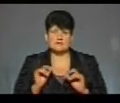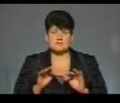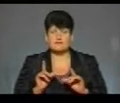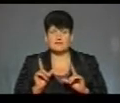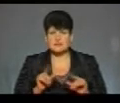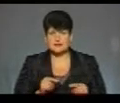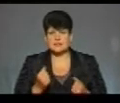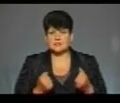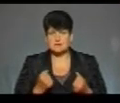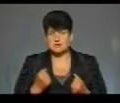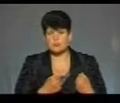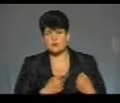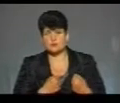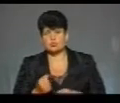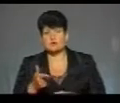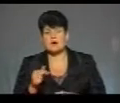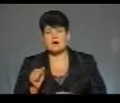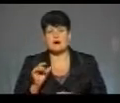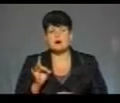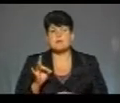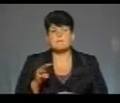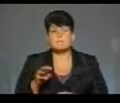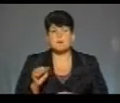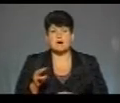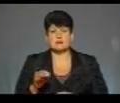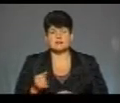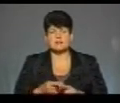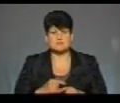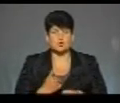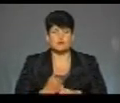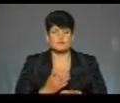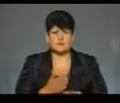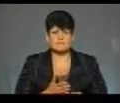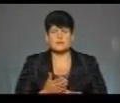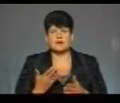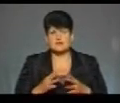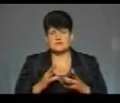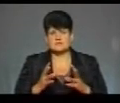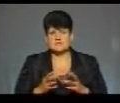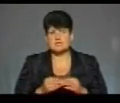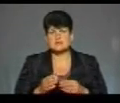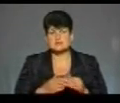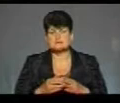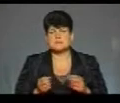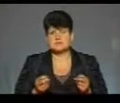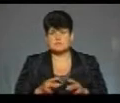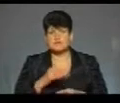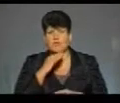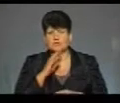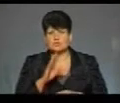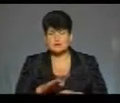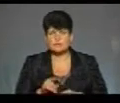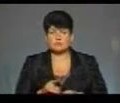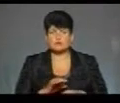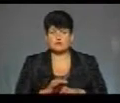– тягнути гармату за собою, переміщати і це. Тому десь оцей основний критерій. Але взагалі фахівців достатньо, тому